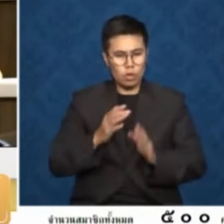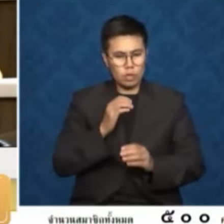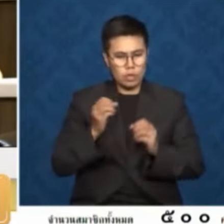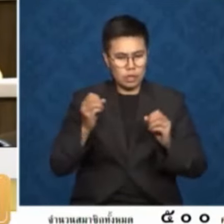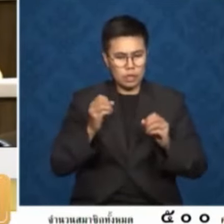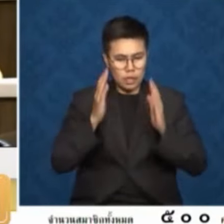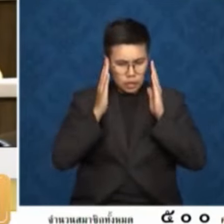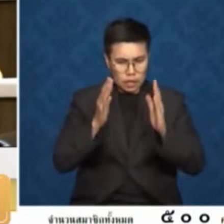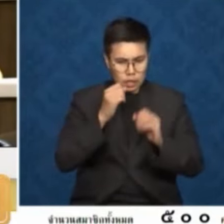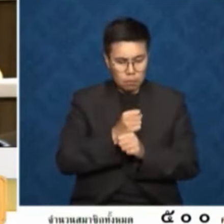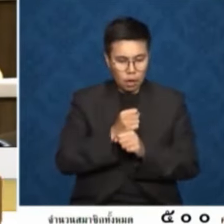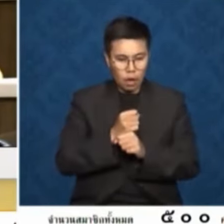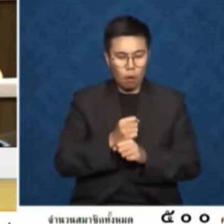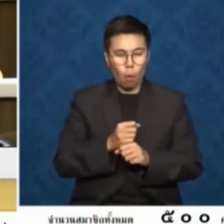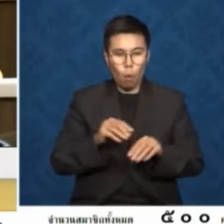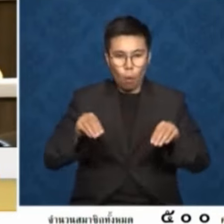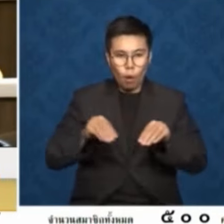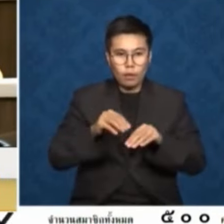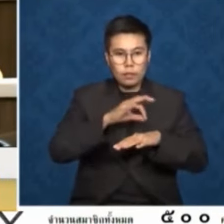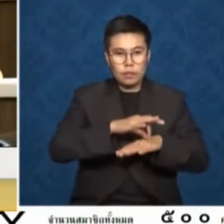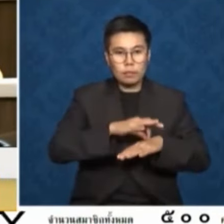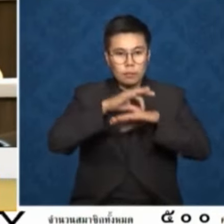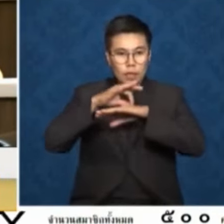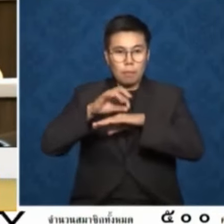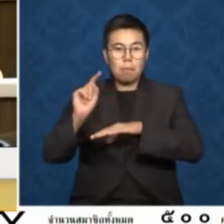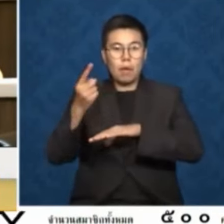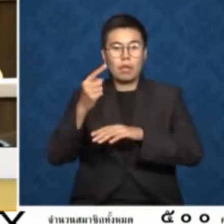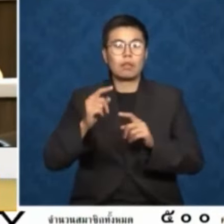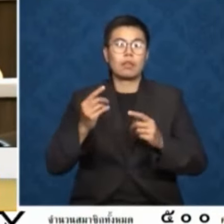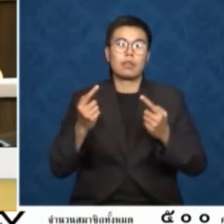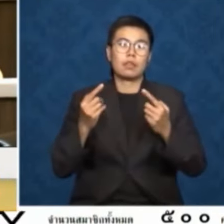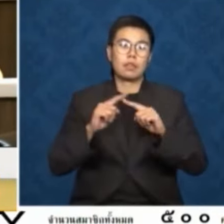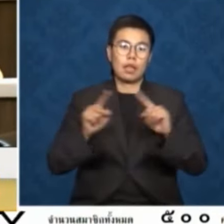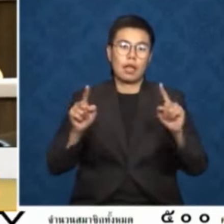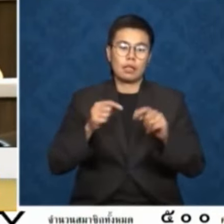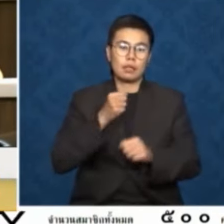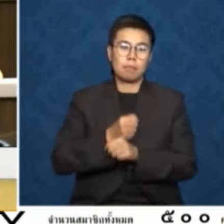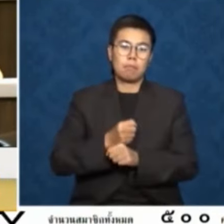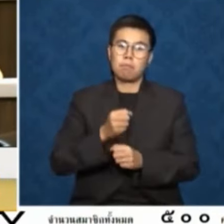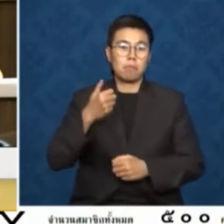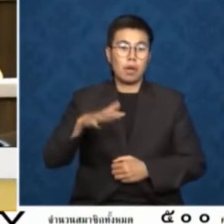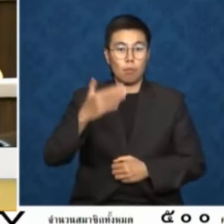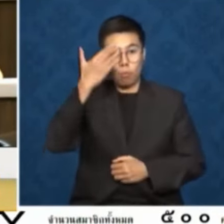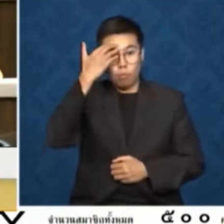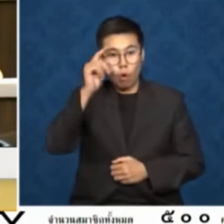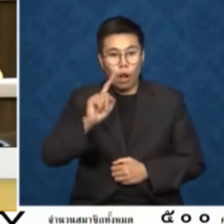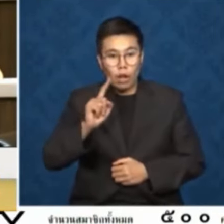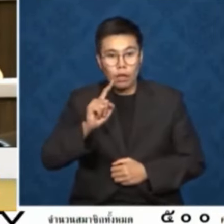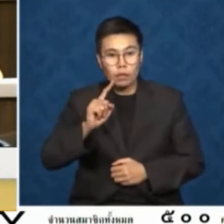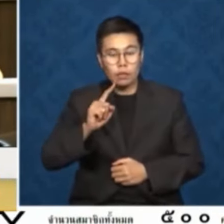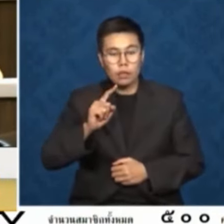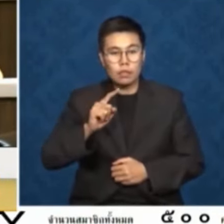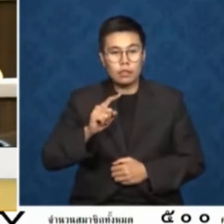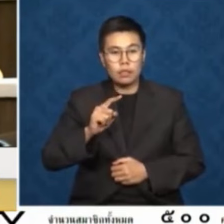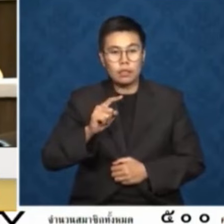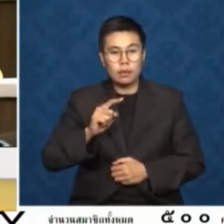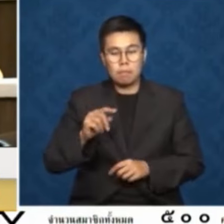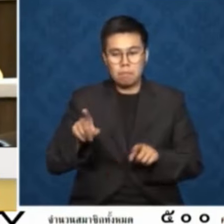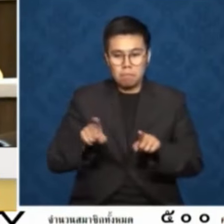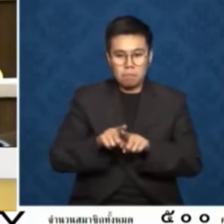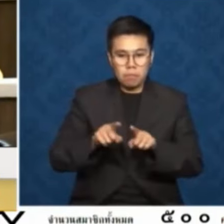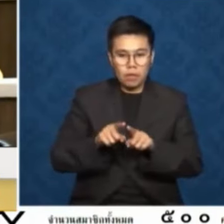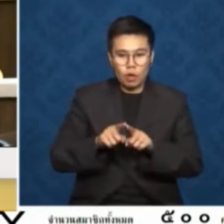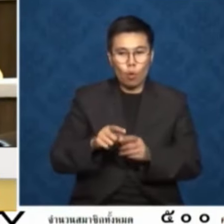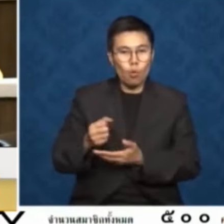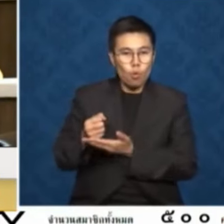ำลังจะได้เลื่อนตำแหน่งแต่ก็ไม่สามารถเข้าสู่ตำแหน่งได้เส้นไม่มีครับนี่ละก็คือปัญห